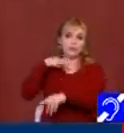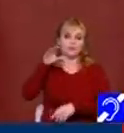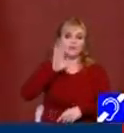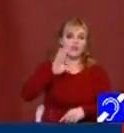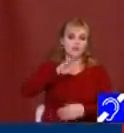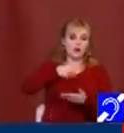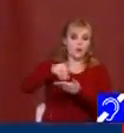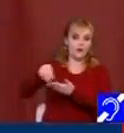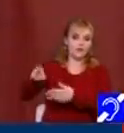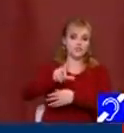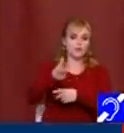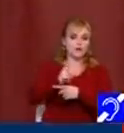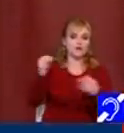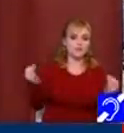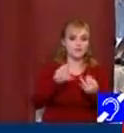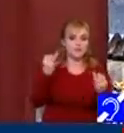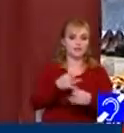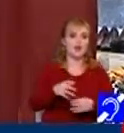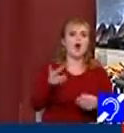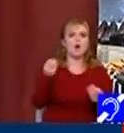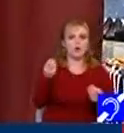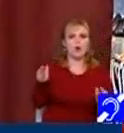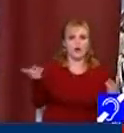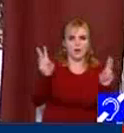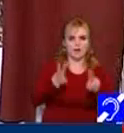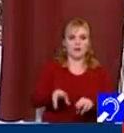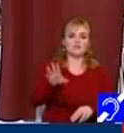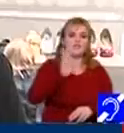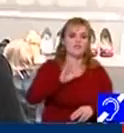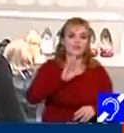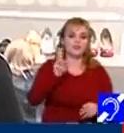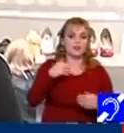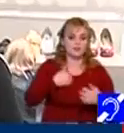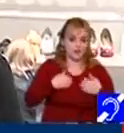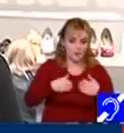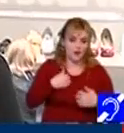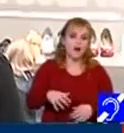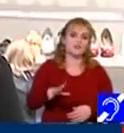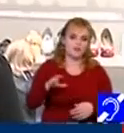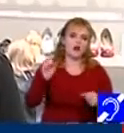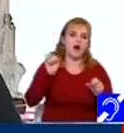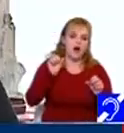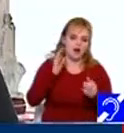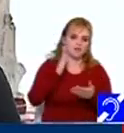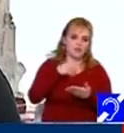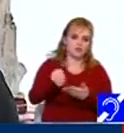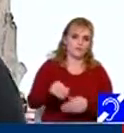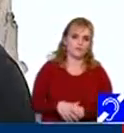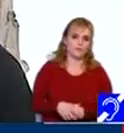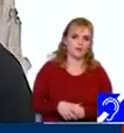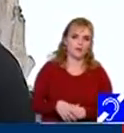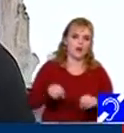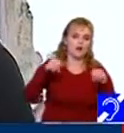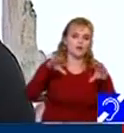și au luat cele mai interesante rochii. Am mai rămas câteva, așa că fetele, dacă o să se grăbească, o să vină și o să aibă și o ținută de Revelion. Am decis să vin